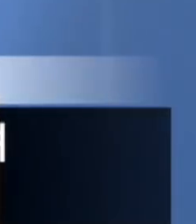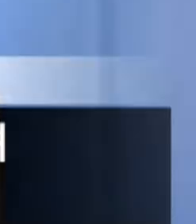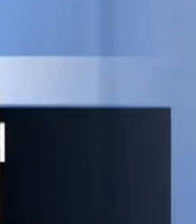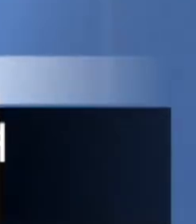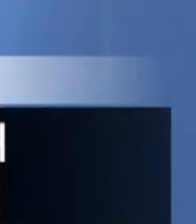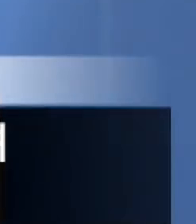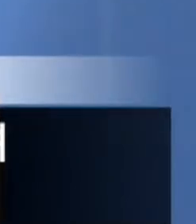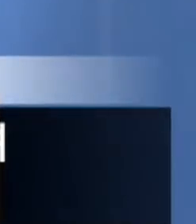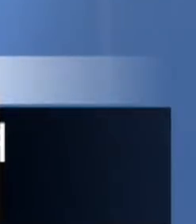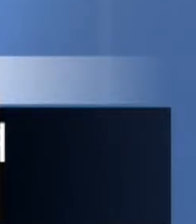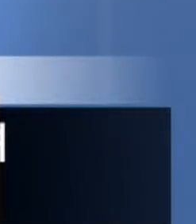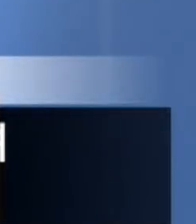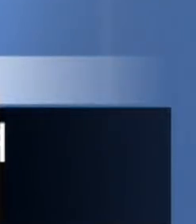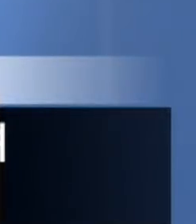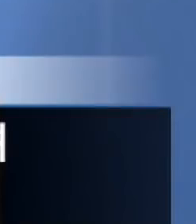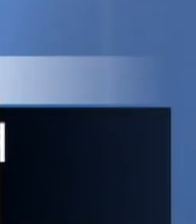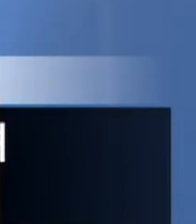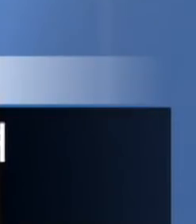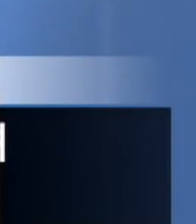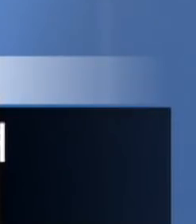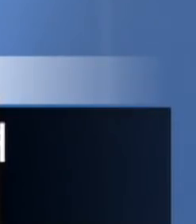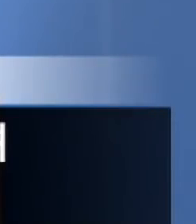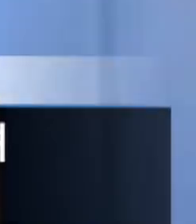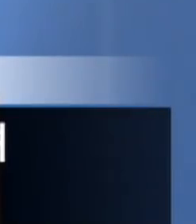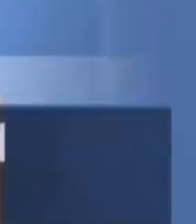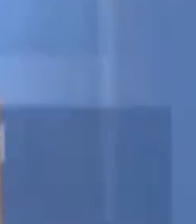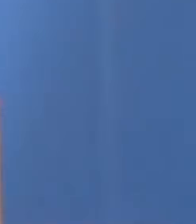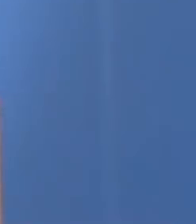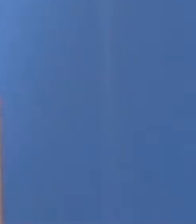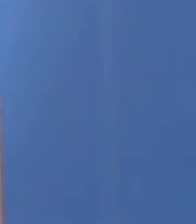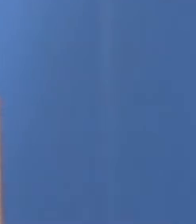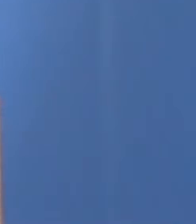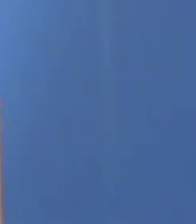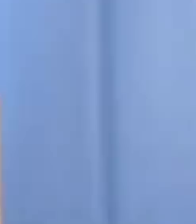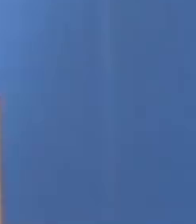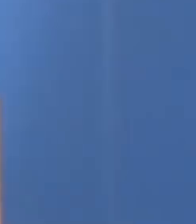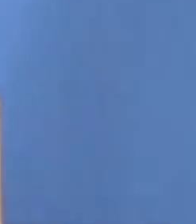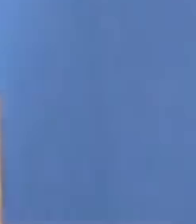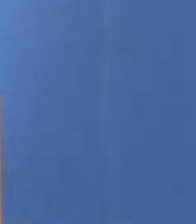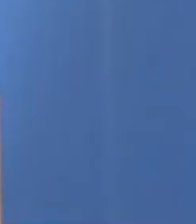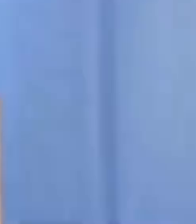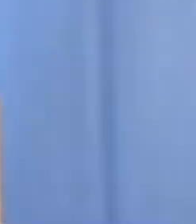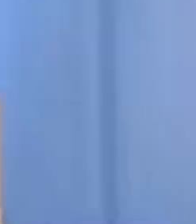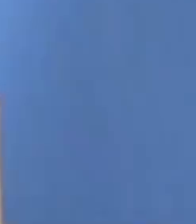여러분께 진심으로 사과의 말씀을 드립니다.